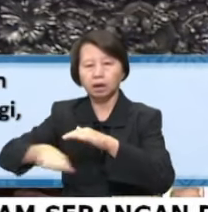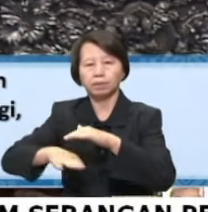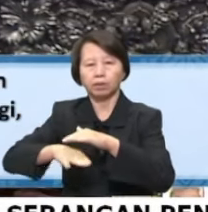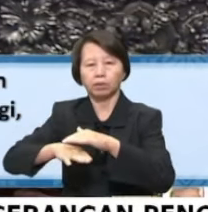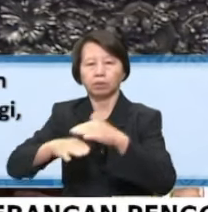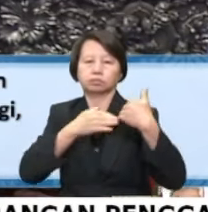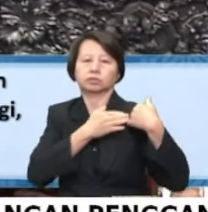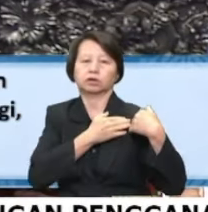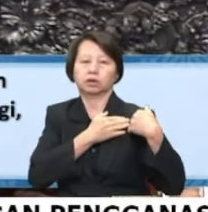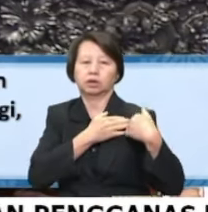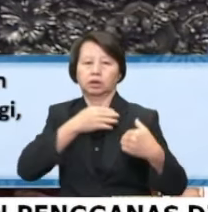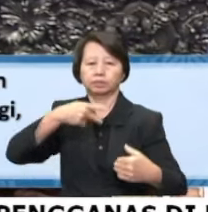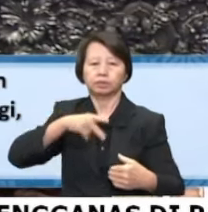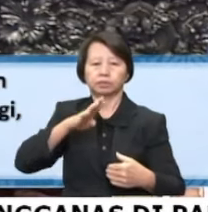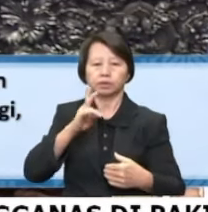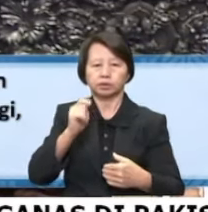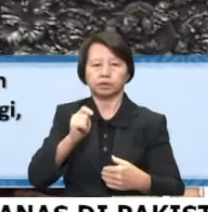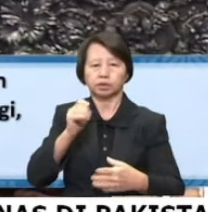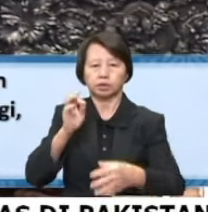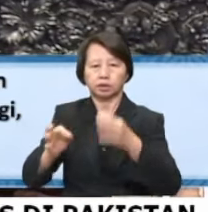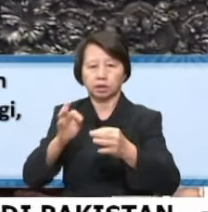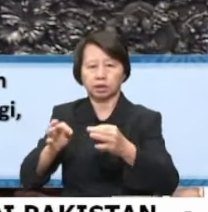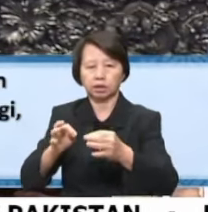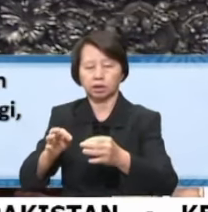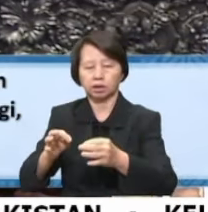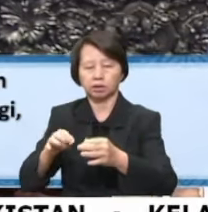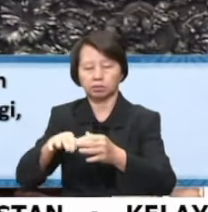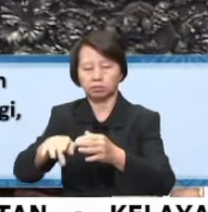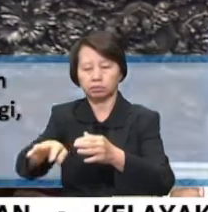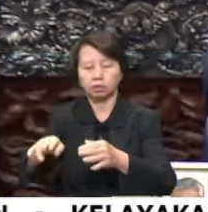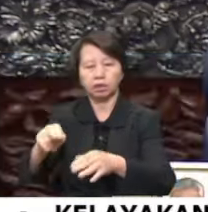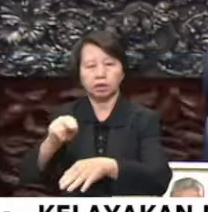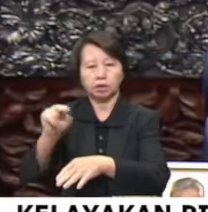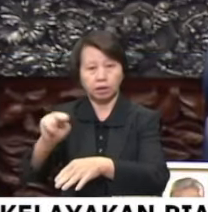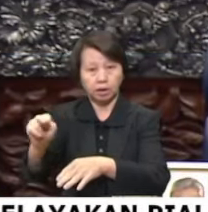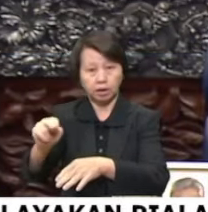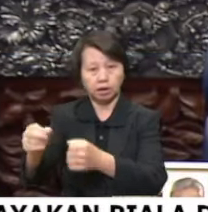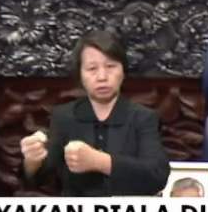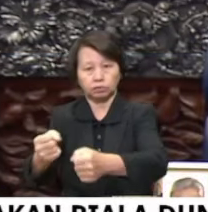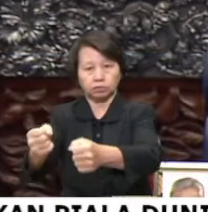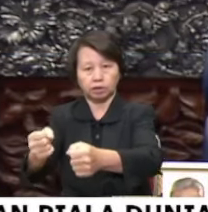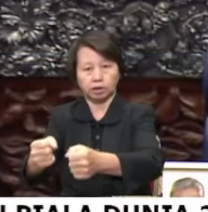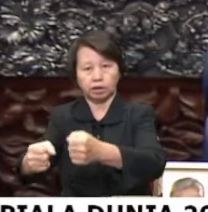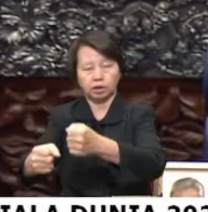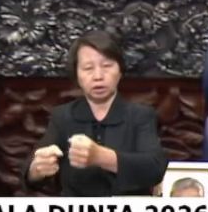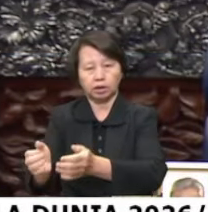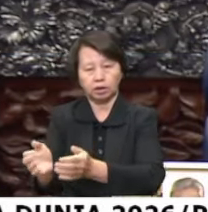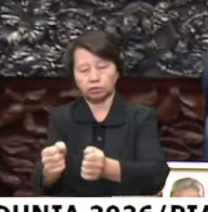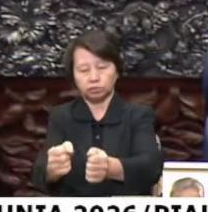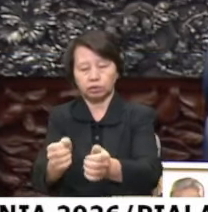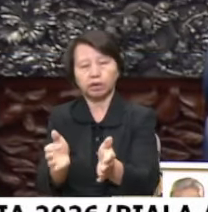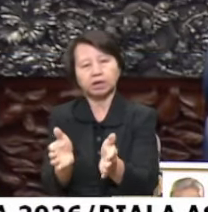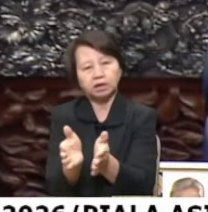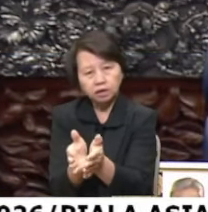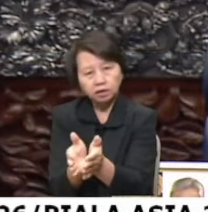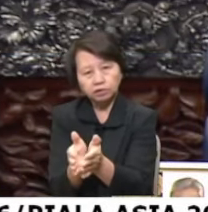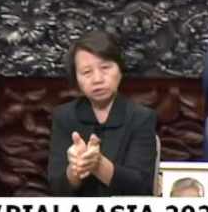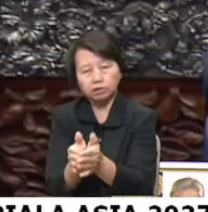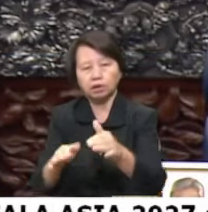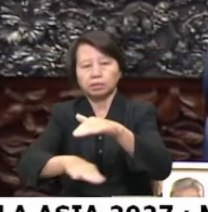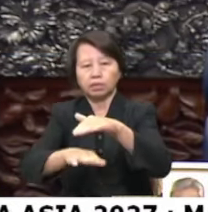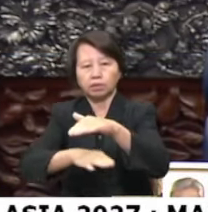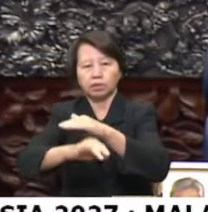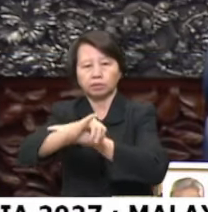PBT. Manakala sistem saliran asalnya semula jadi iaitu sungai dan anak sungai adalah di bawah